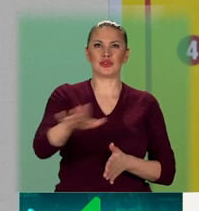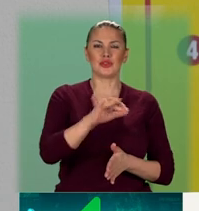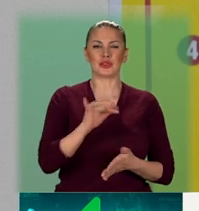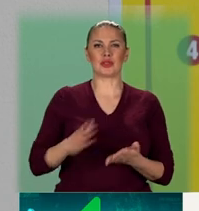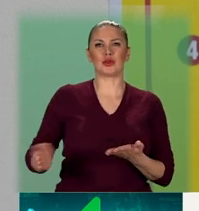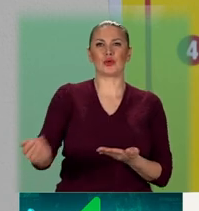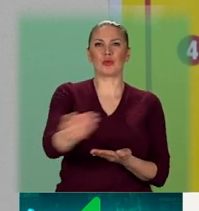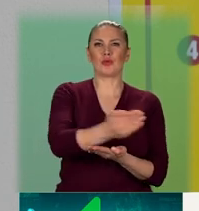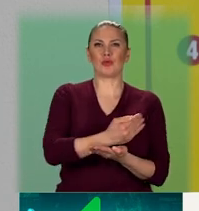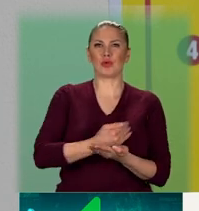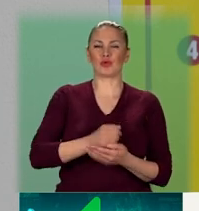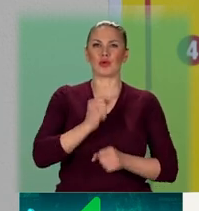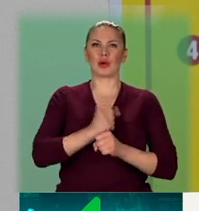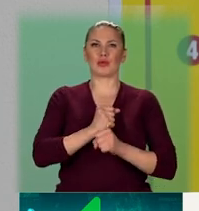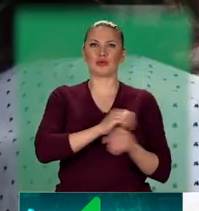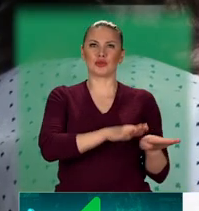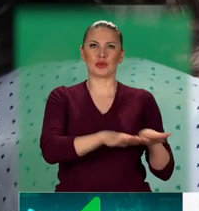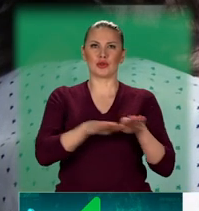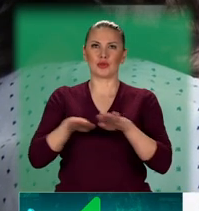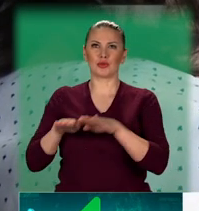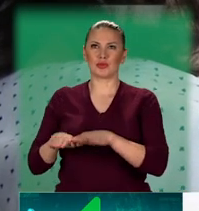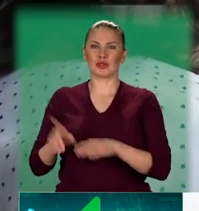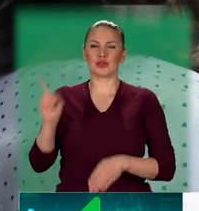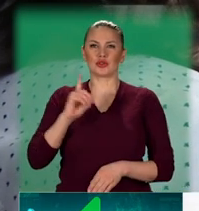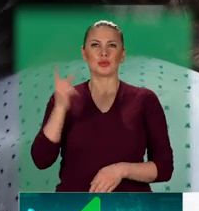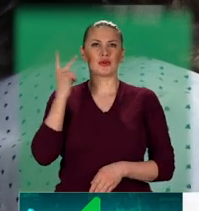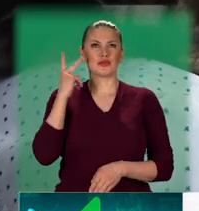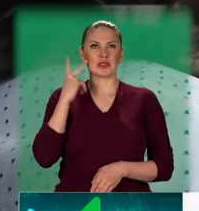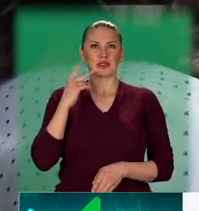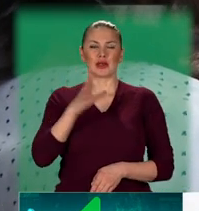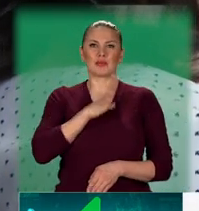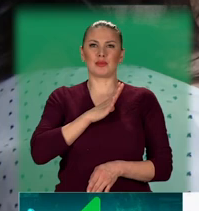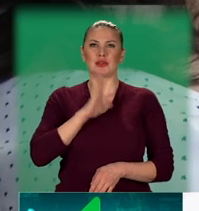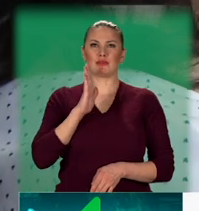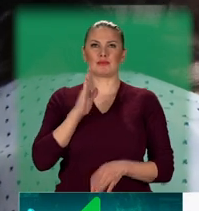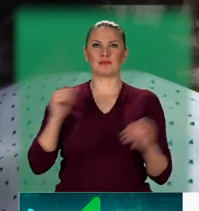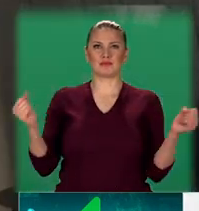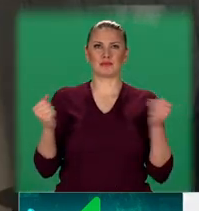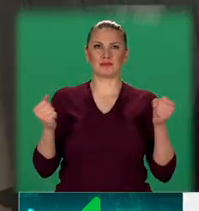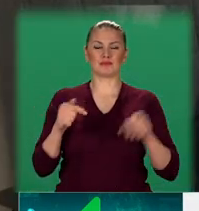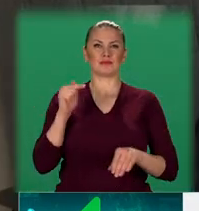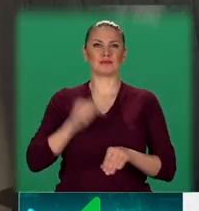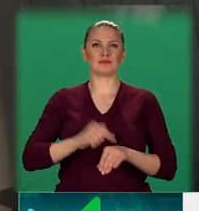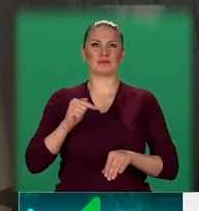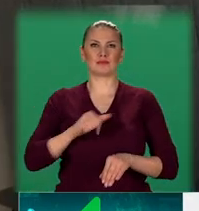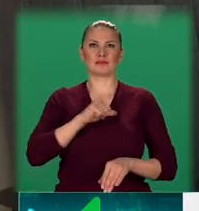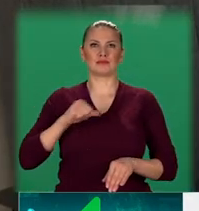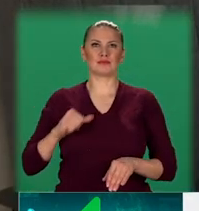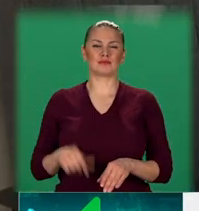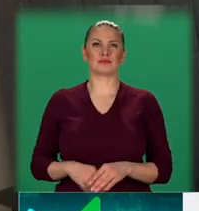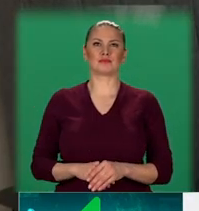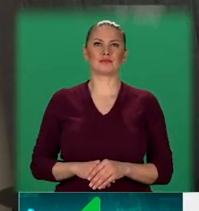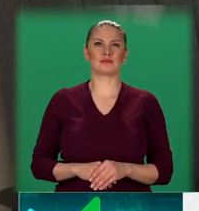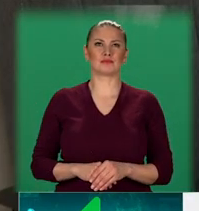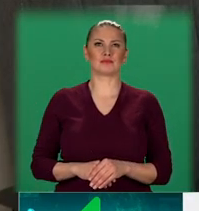мест. Относятся к ситуации с пониманием, чтобы всегда оставаться во здравии на боевом посту. Светлана Андреевна, вы